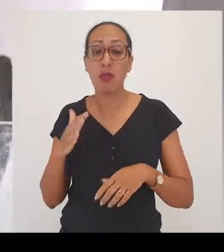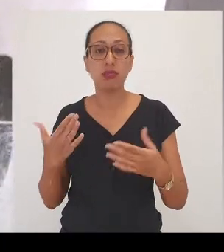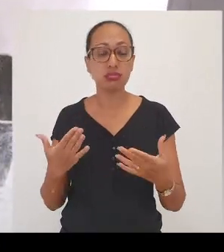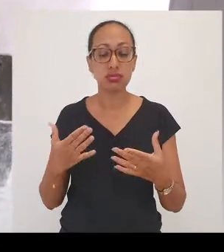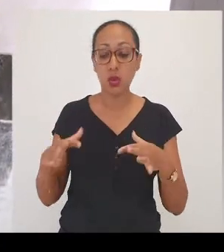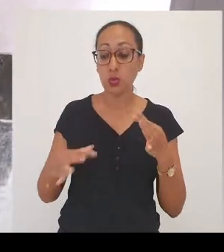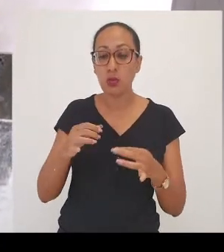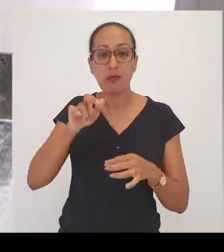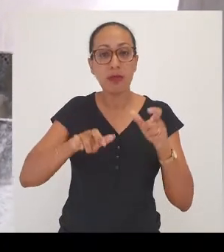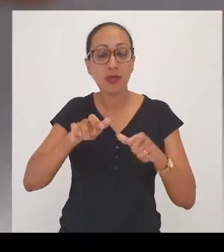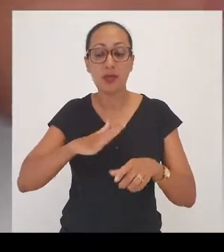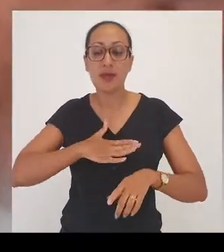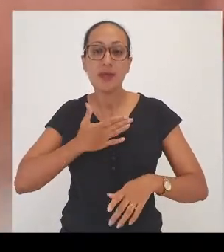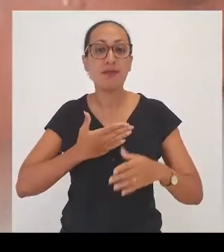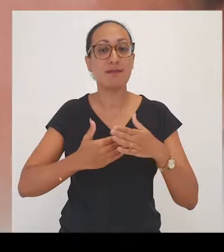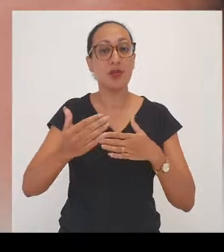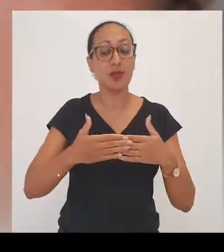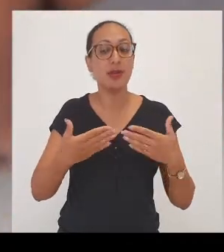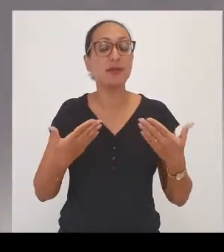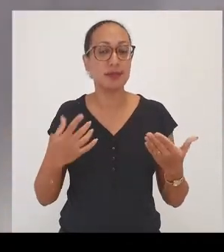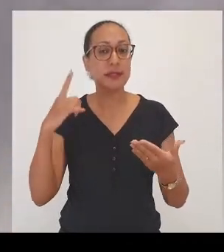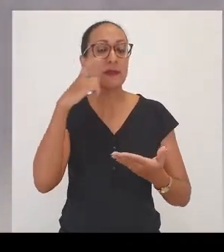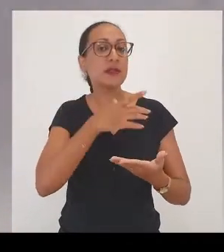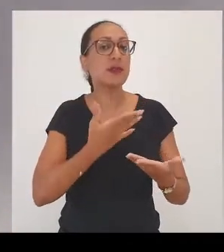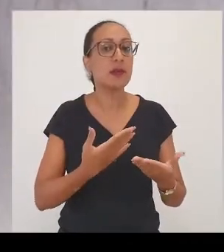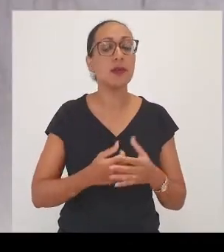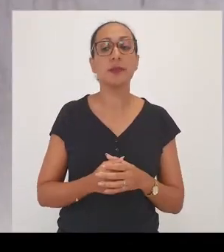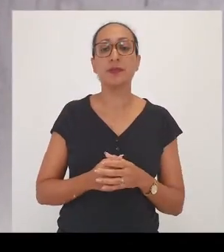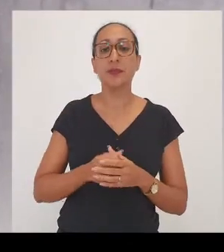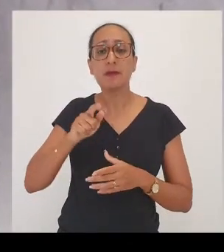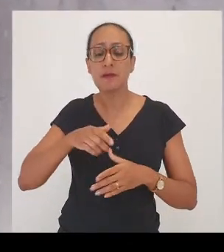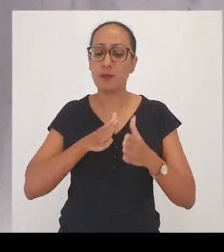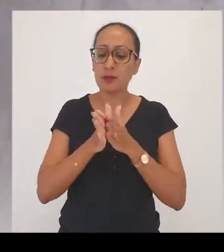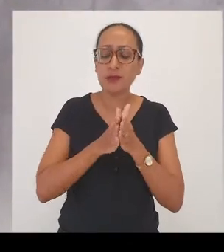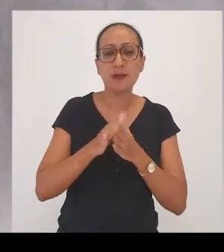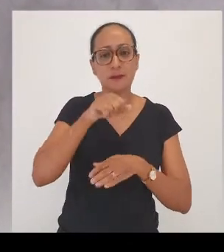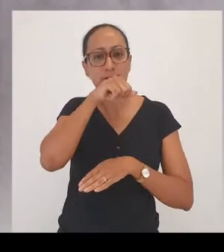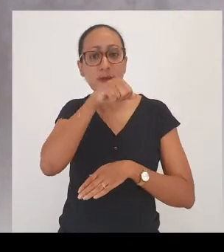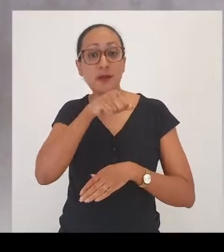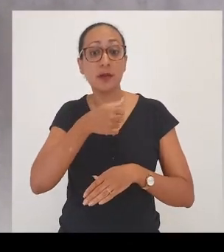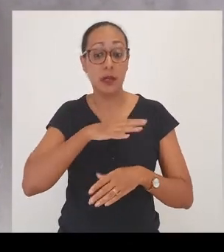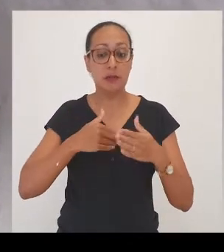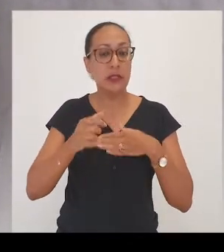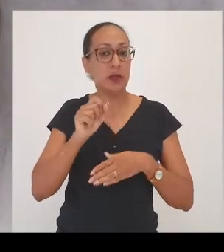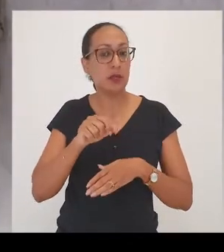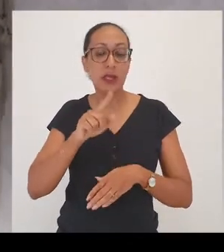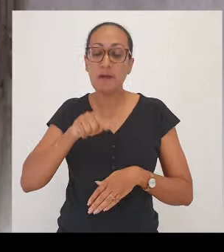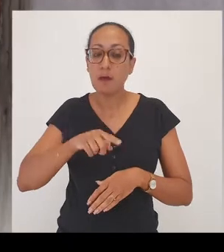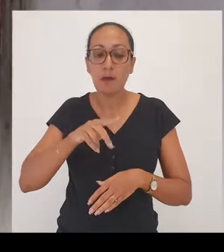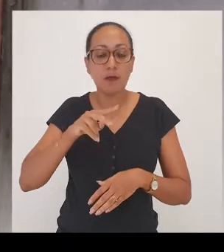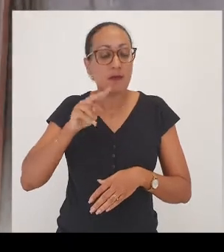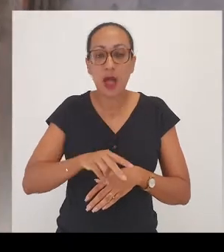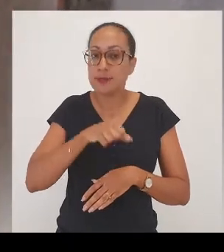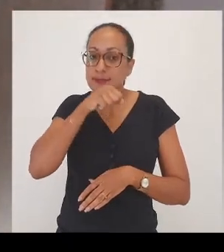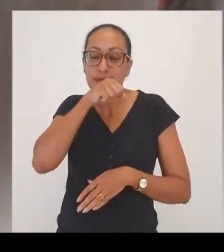de collaborateurs, c'est de trouver des collaborateurs qui aiment le métier, qui sont motivés, passionnés, parce que c'est un travail qui nécessite